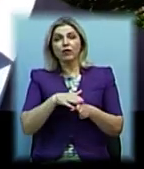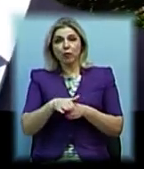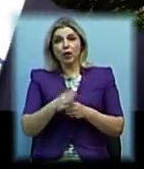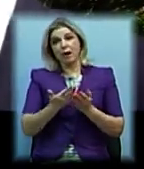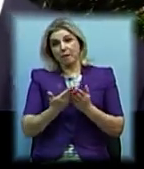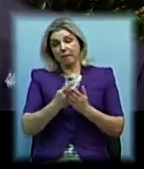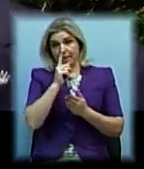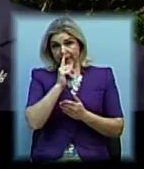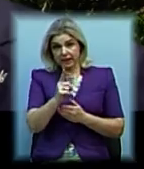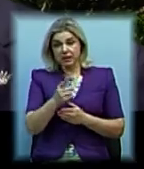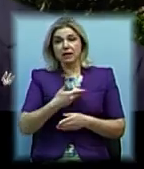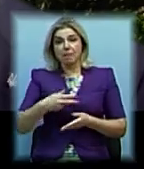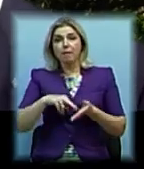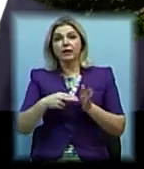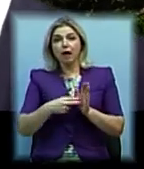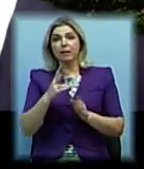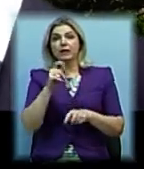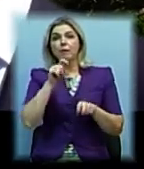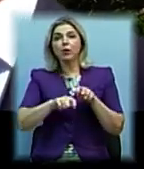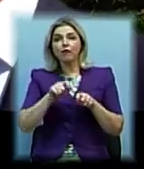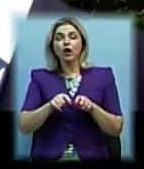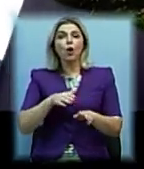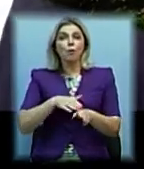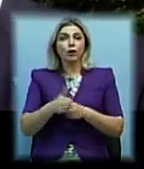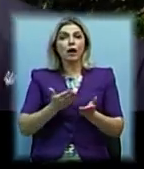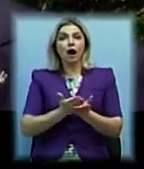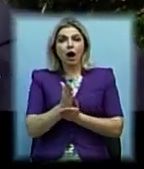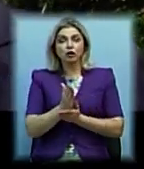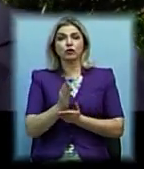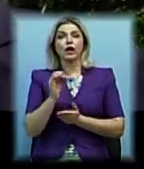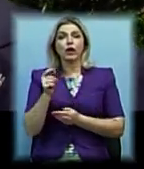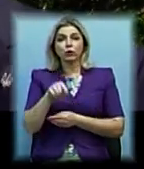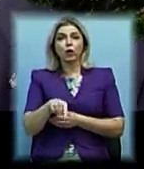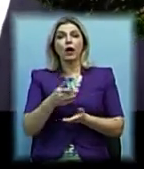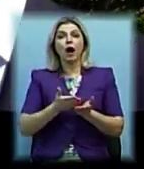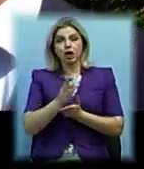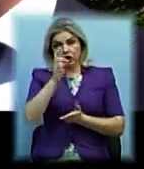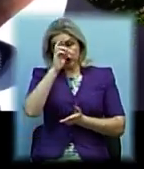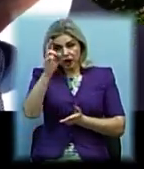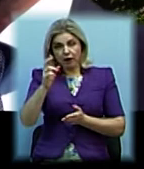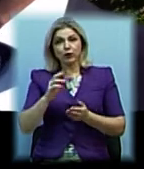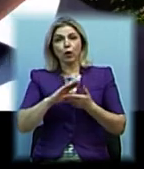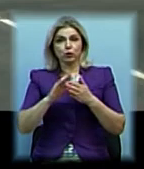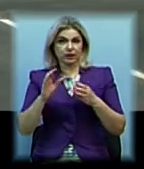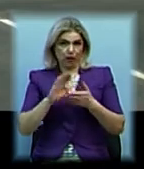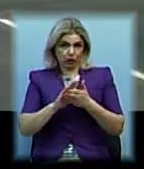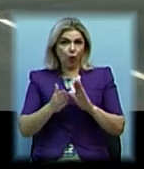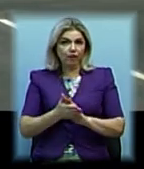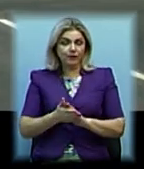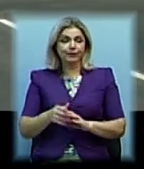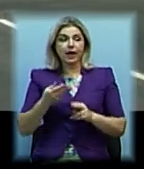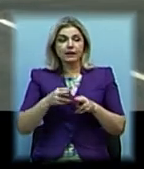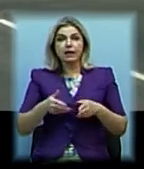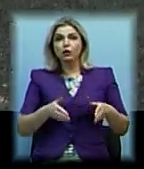десь місяць ми плануємо на перевірку повністю якості, залученням дор якості державної установи. Ця